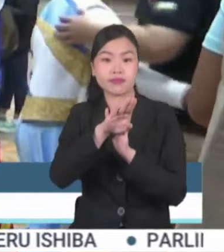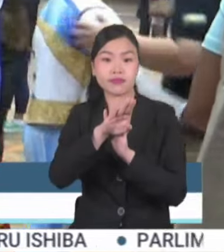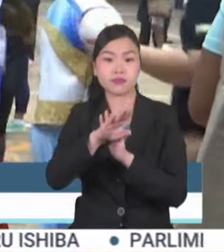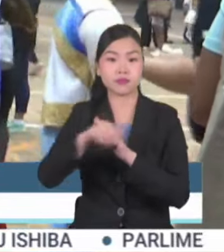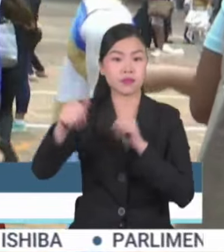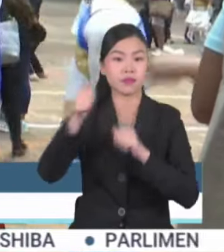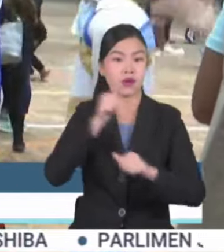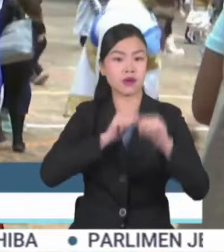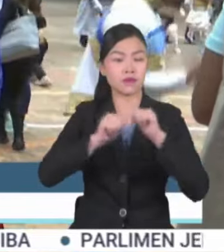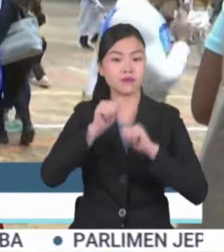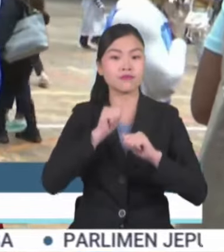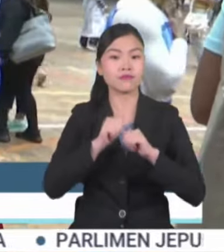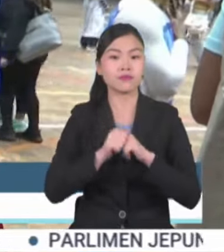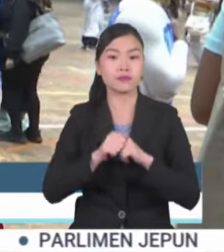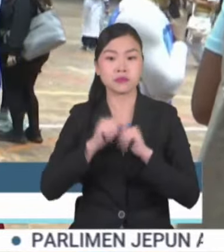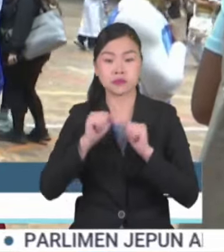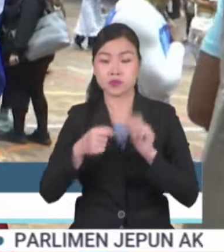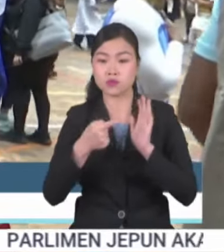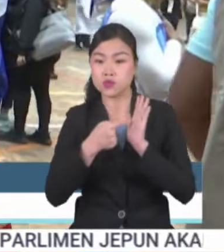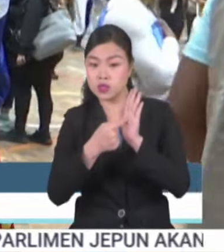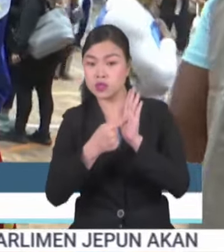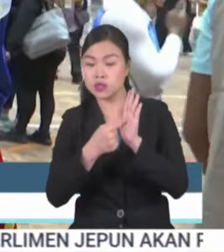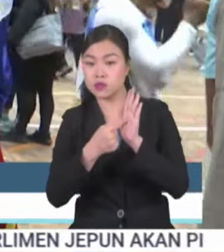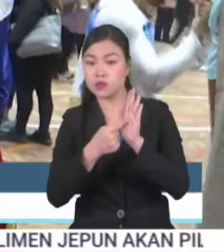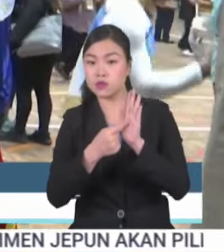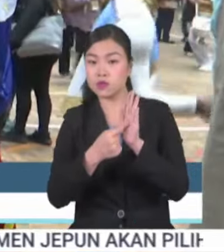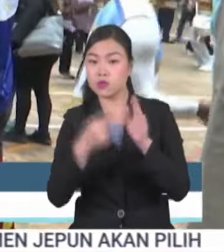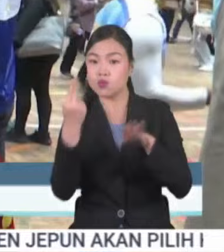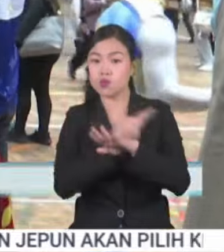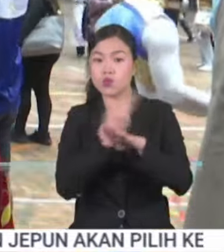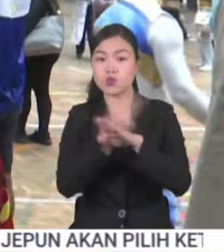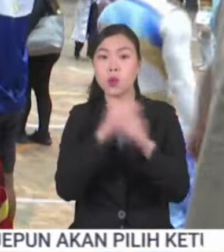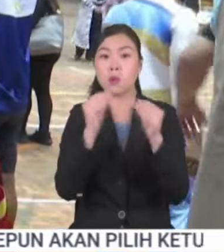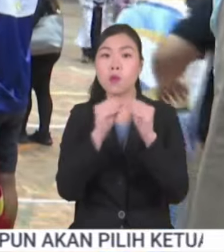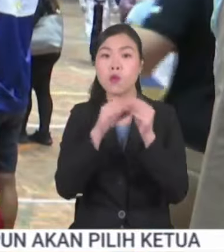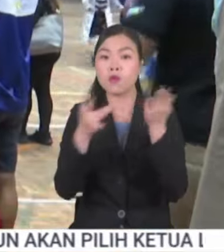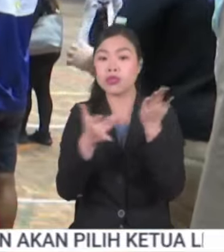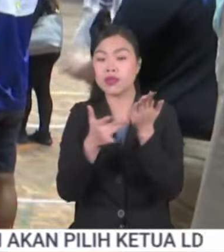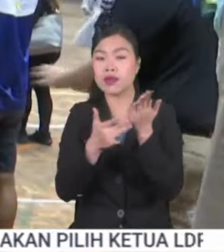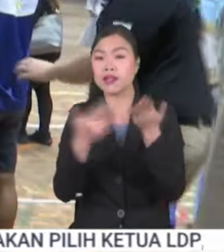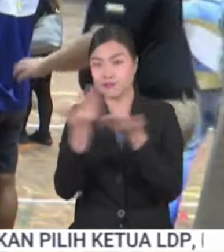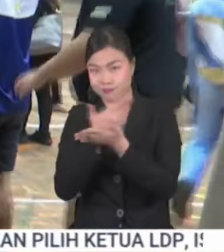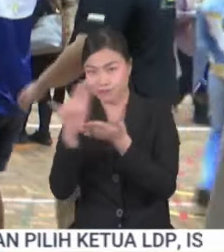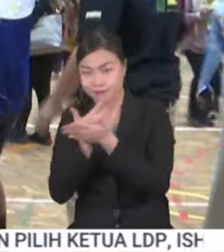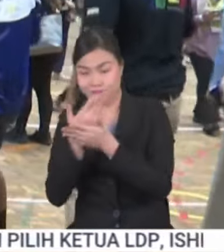menampakkan mereka mengguna lebih banyak teknik-teknik baru.